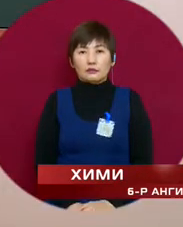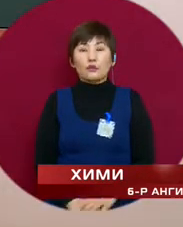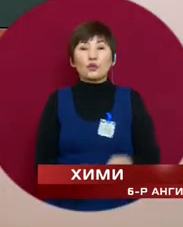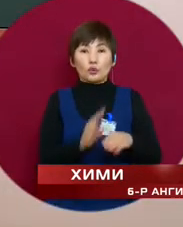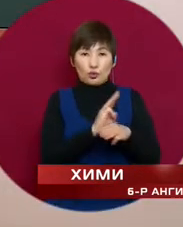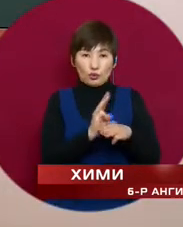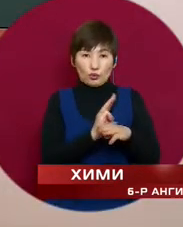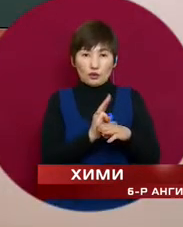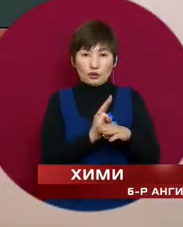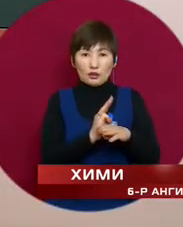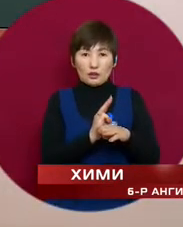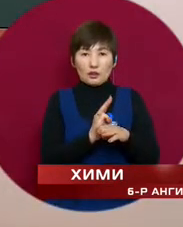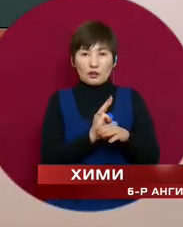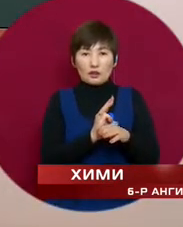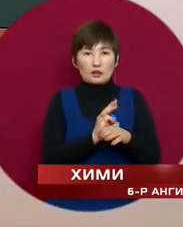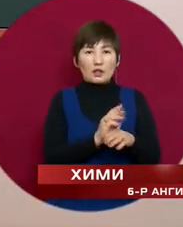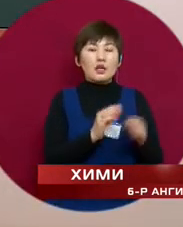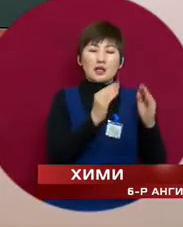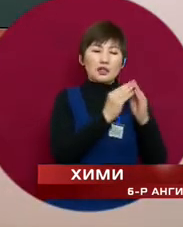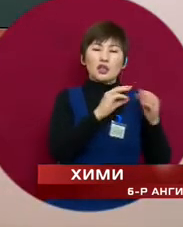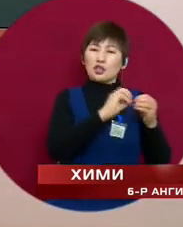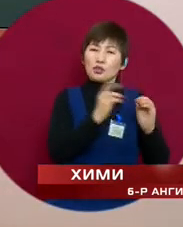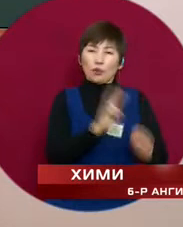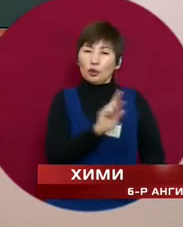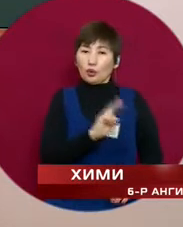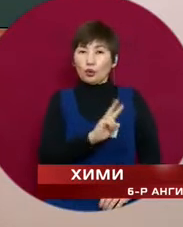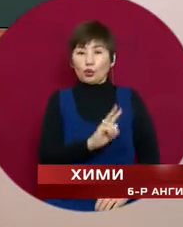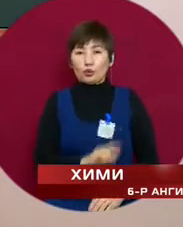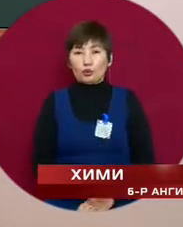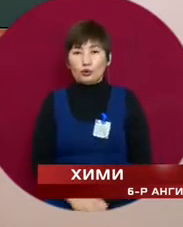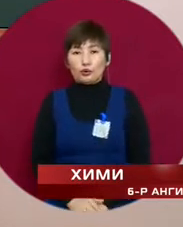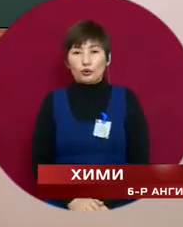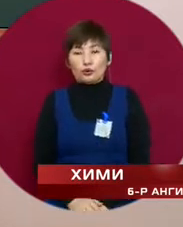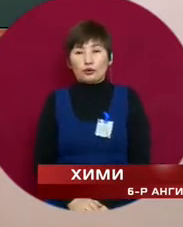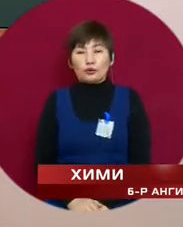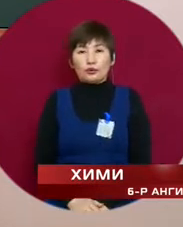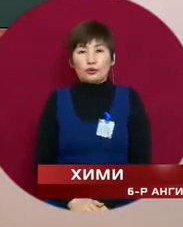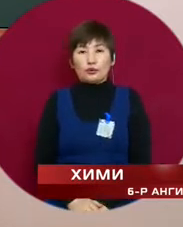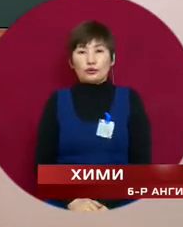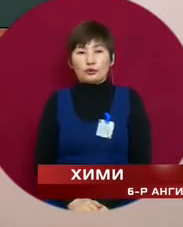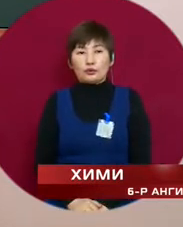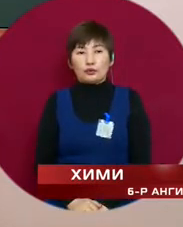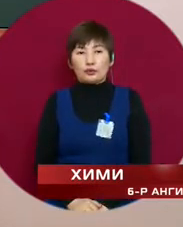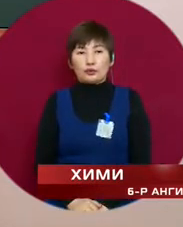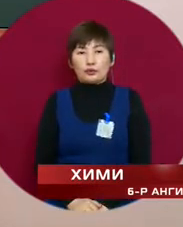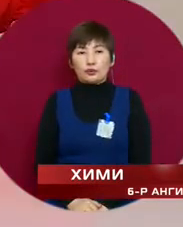Туршилтыг лабораторийн нөхцөлд явуулна. Гэртээ явуулж болохгүй шүү хүүхдүүдээ.